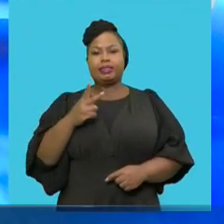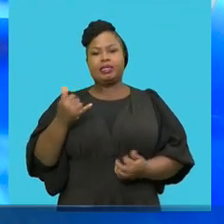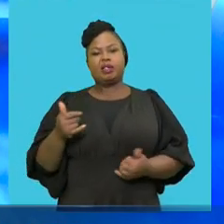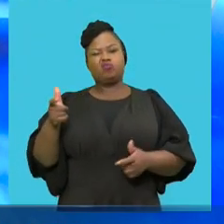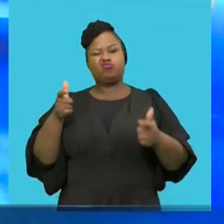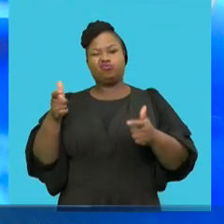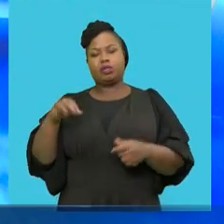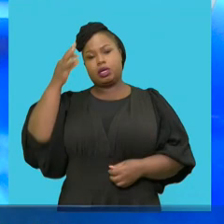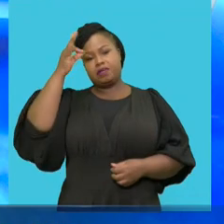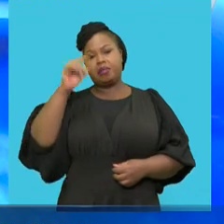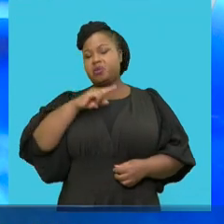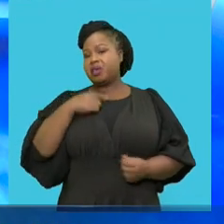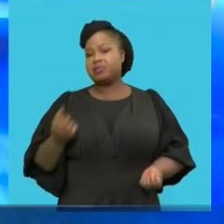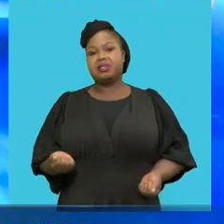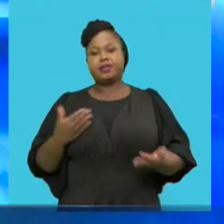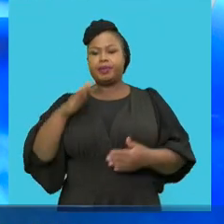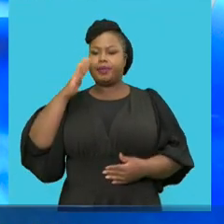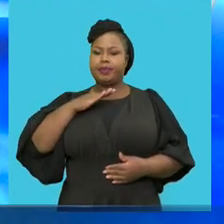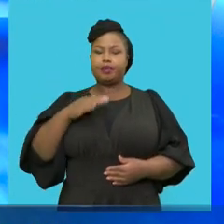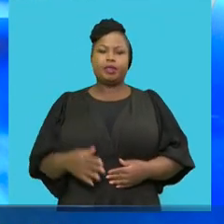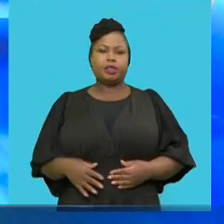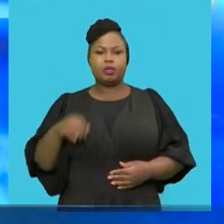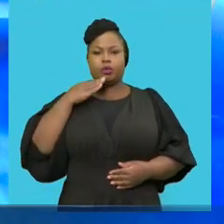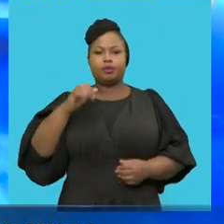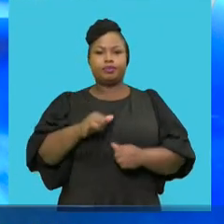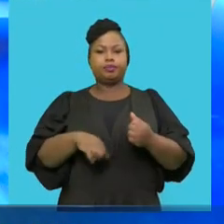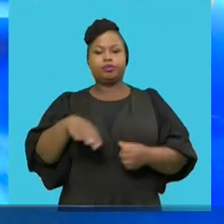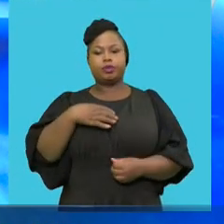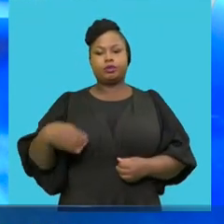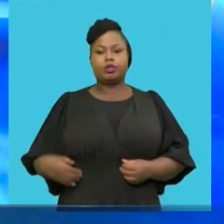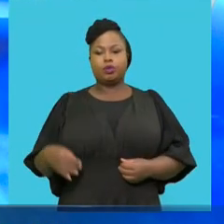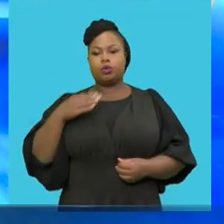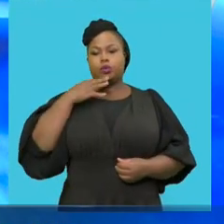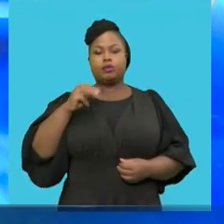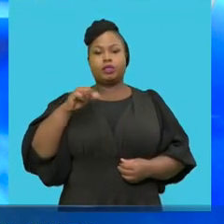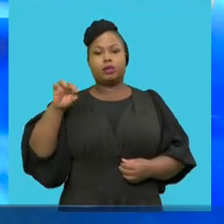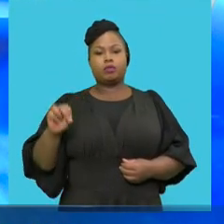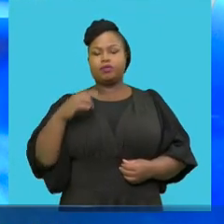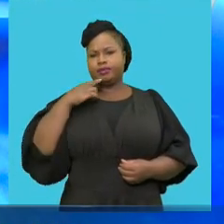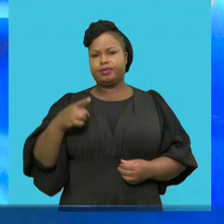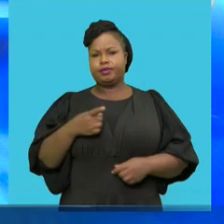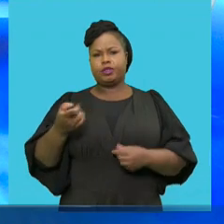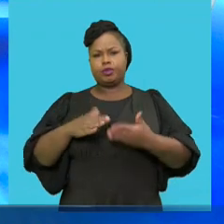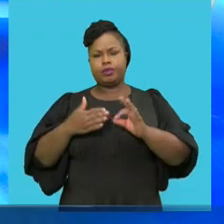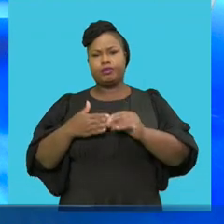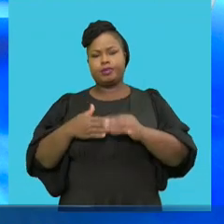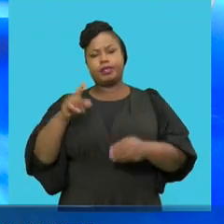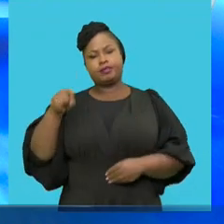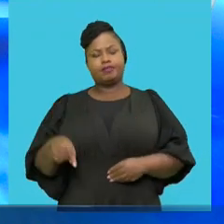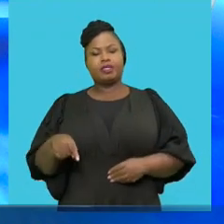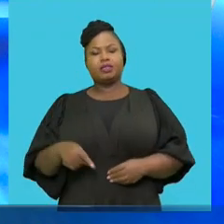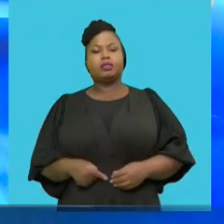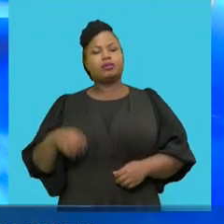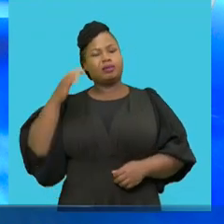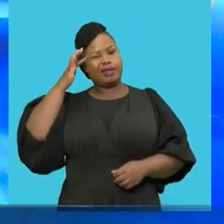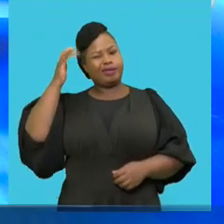kunye nongahanjiswa kakuhle kwenkonzo kuluntu. Usekela mongameli wombutho uNkosi Mzamo Buthelezi uthi abahlali kufuneka batye